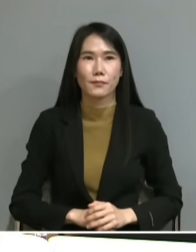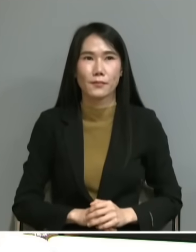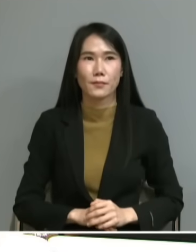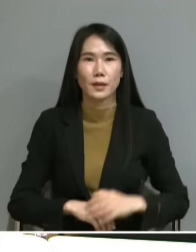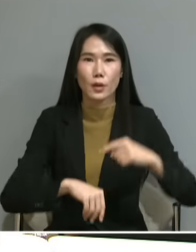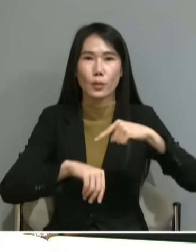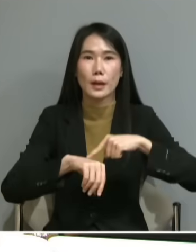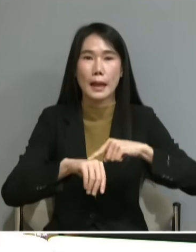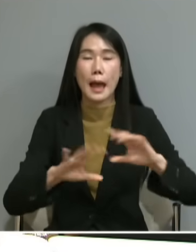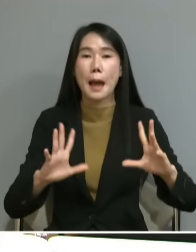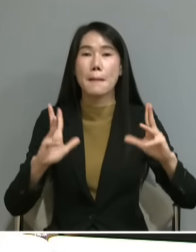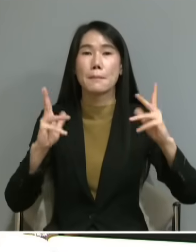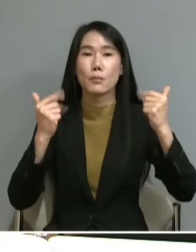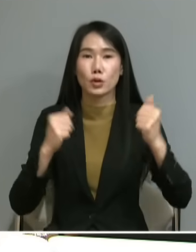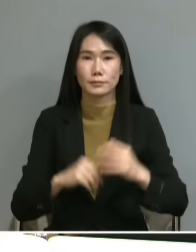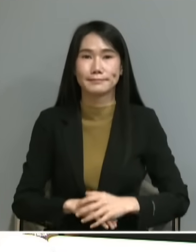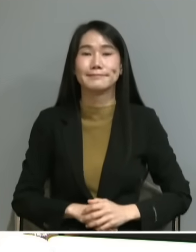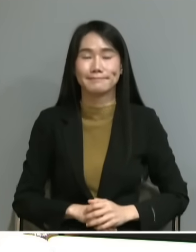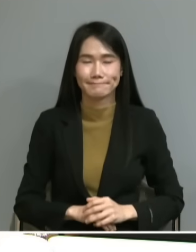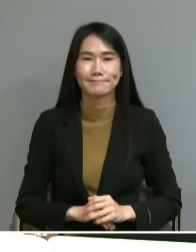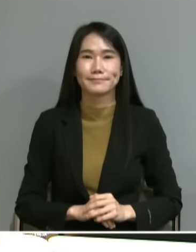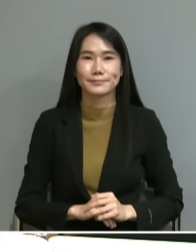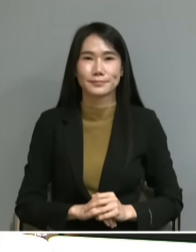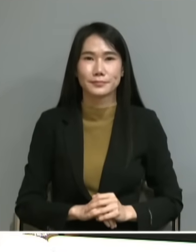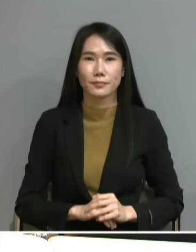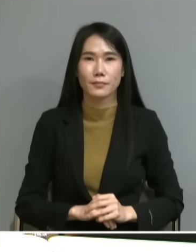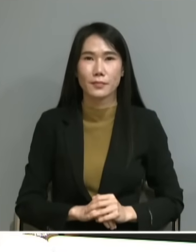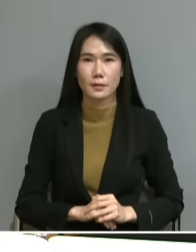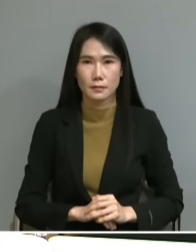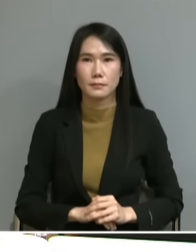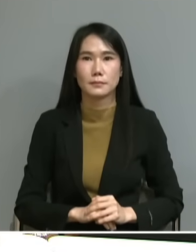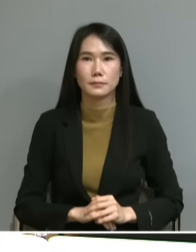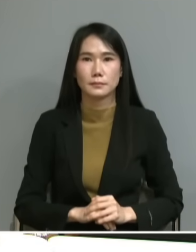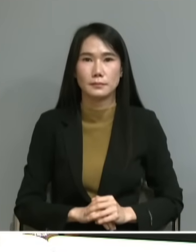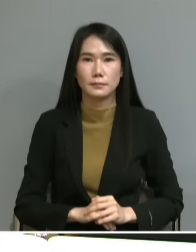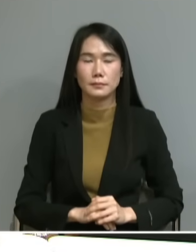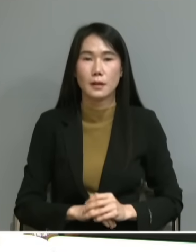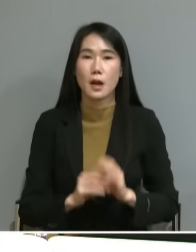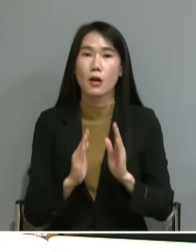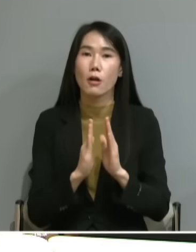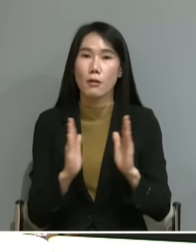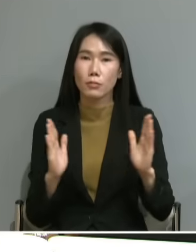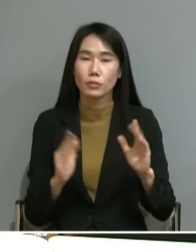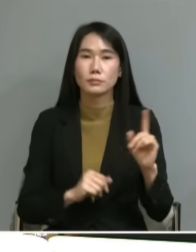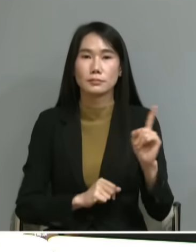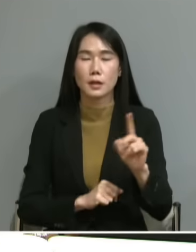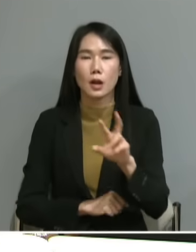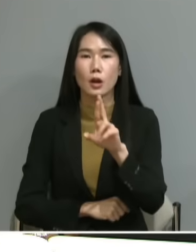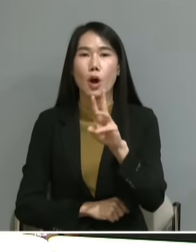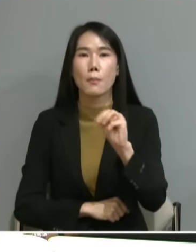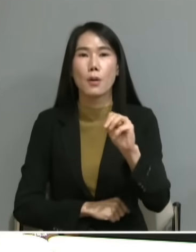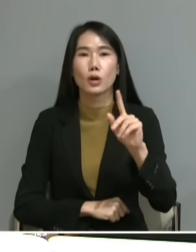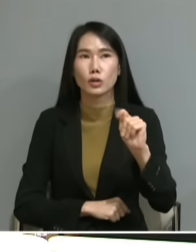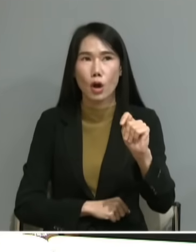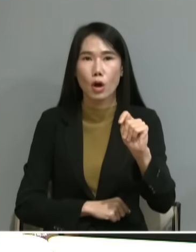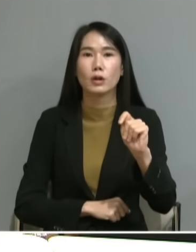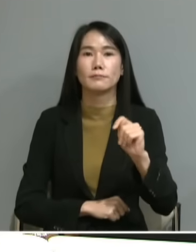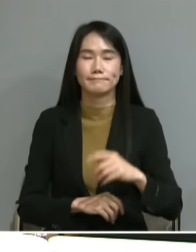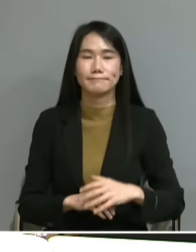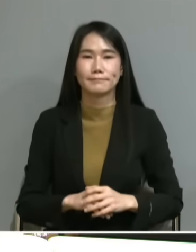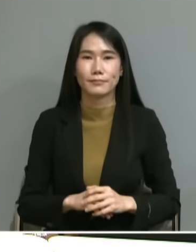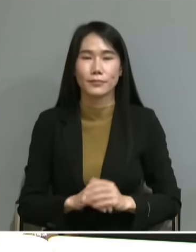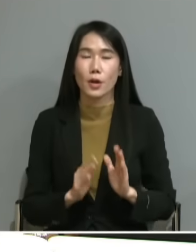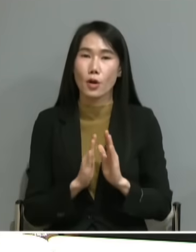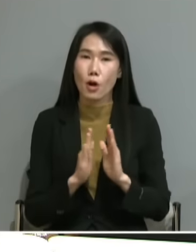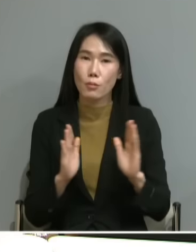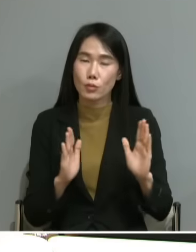หมดเวลาพอดีเนาะได้แล้วนะครับก็ต้องขอบคุณท่านน้ำตรีนะครับขอบคุณท่